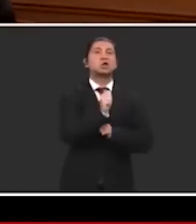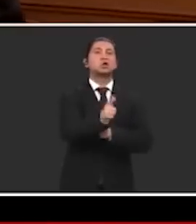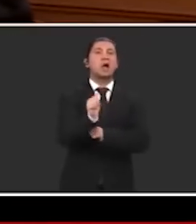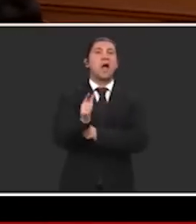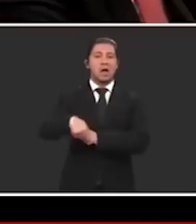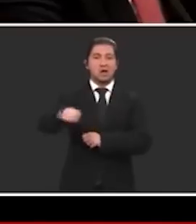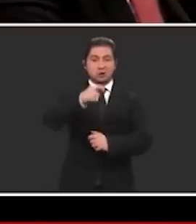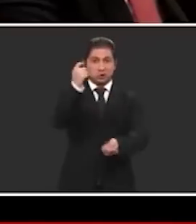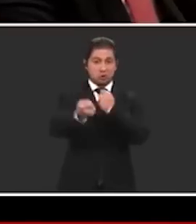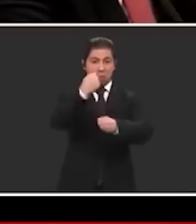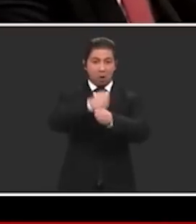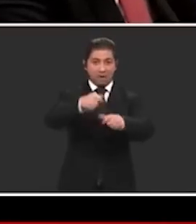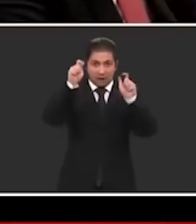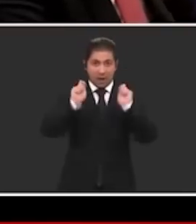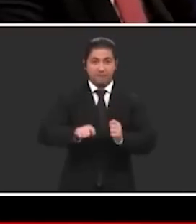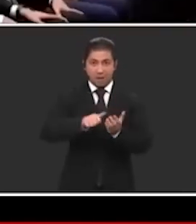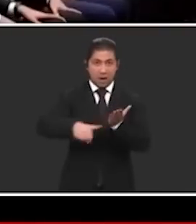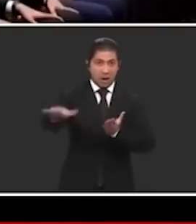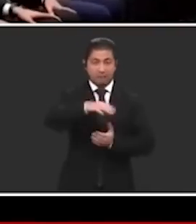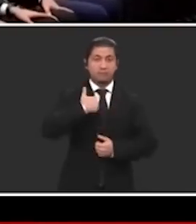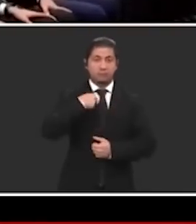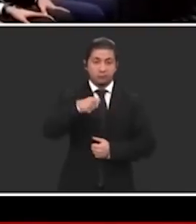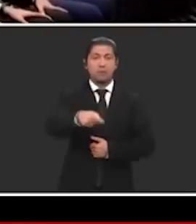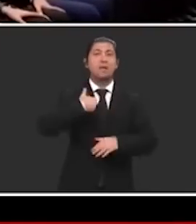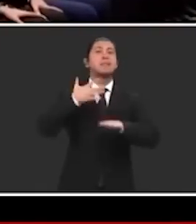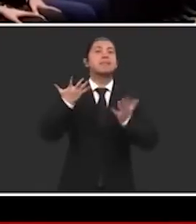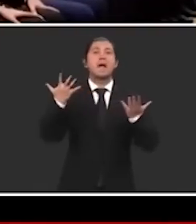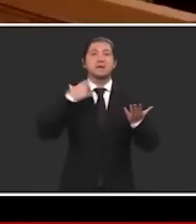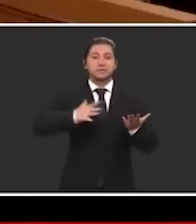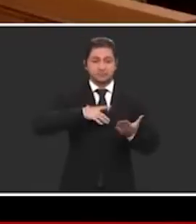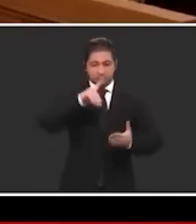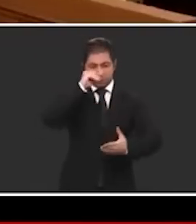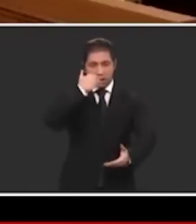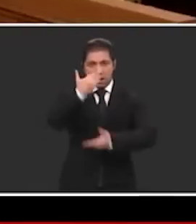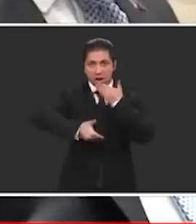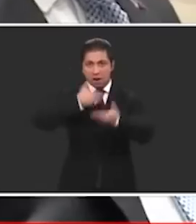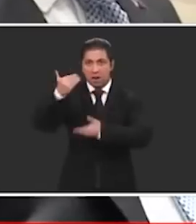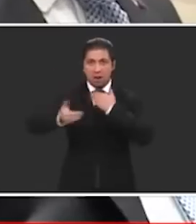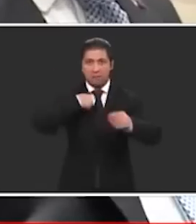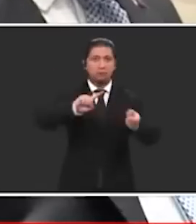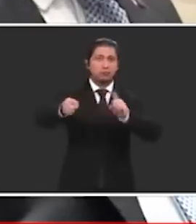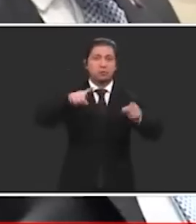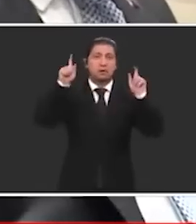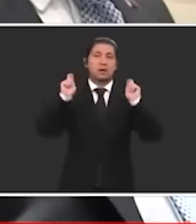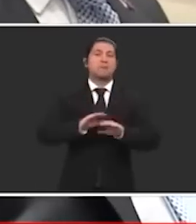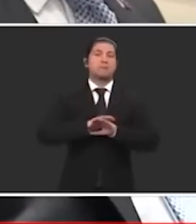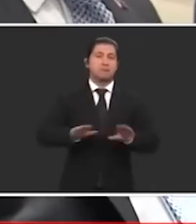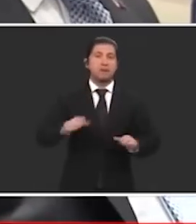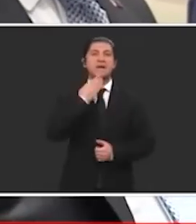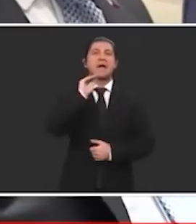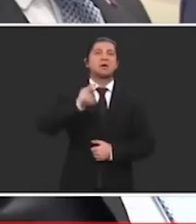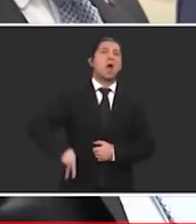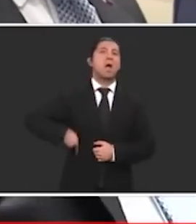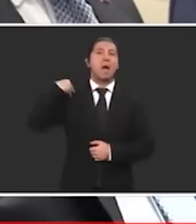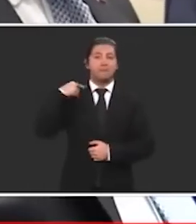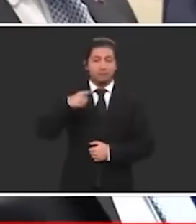yerine getirecekleri görevlerde kendilerinden neler beklediğimizi ifade ettik. Genç